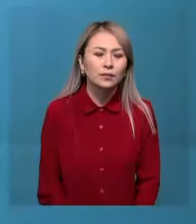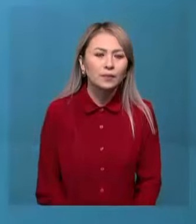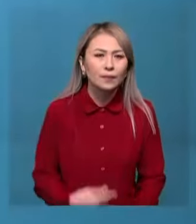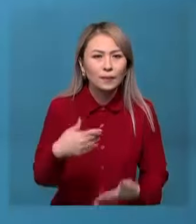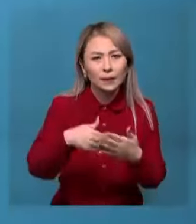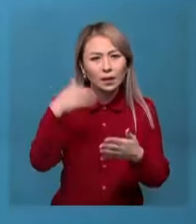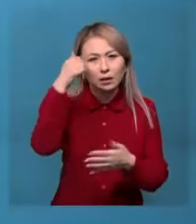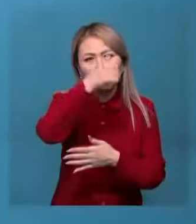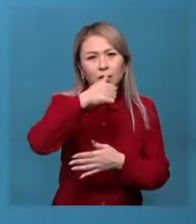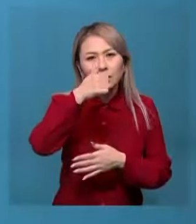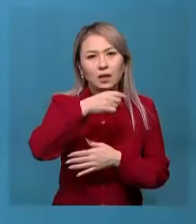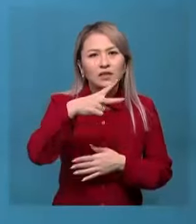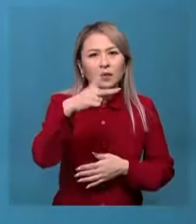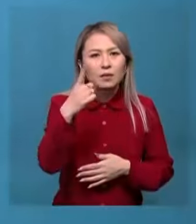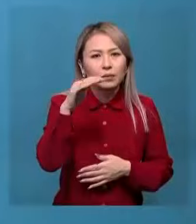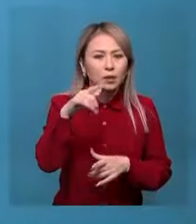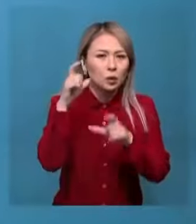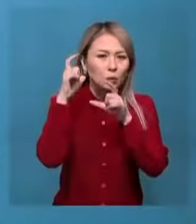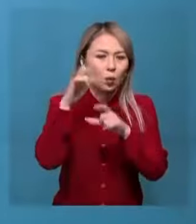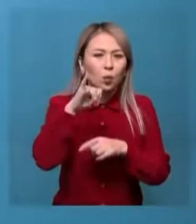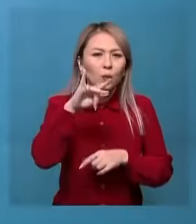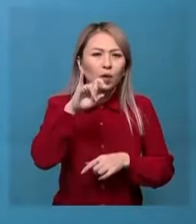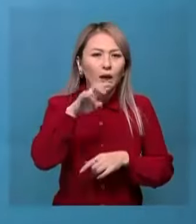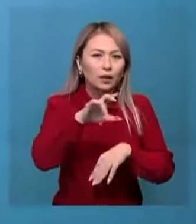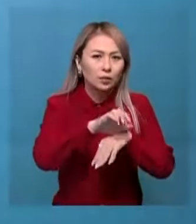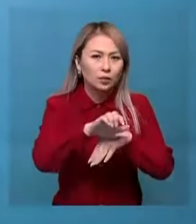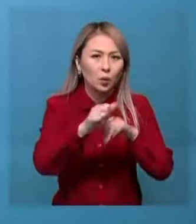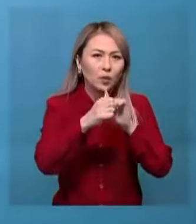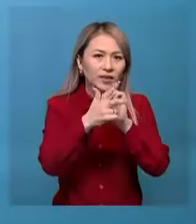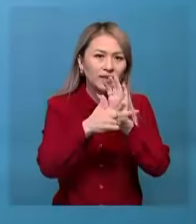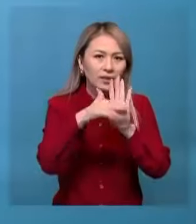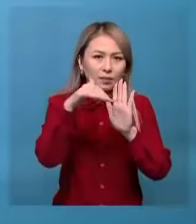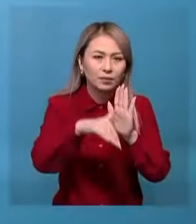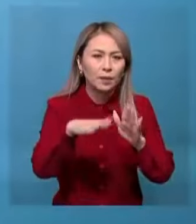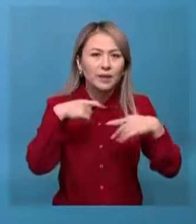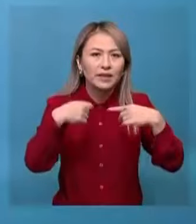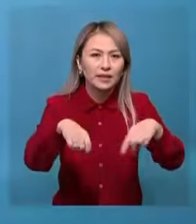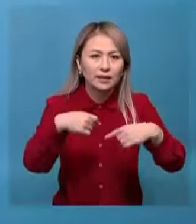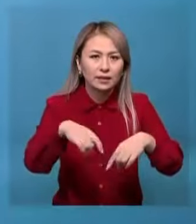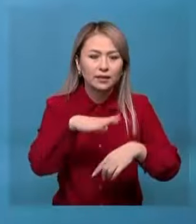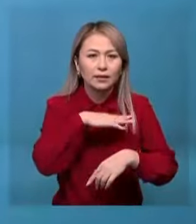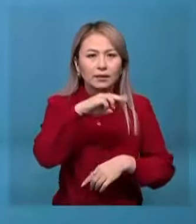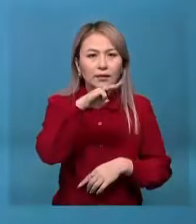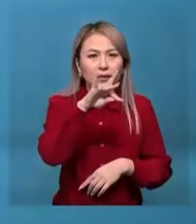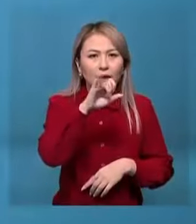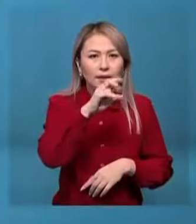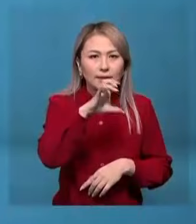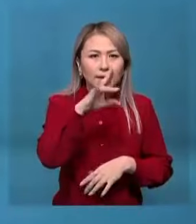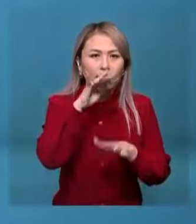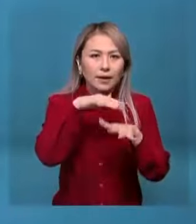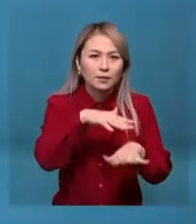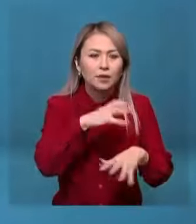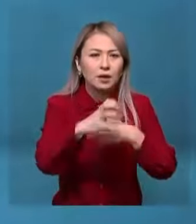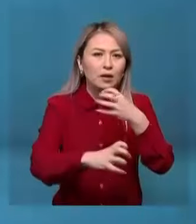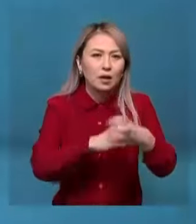Былтыр елде 21 мың тоннадан астам уран өндіріліп, 18 мың тоннасы сатылды. Әсіресе Транскаспий халықаралық көлік